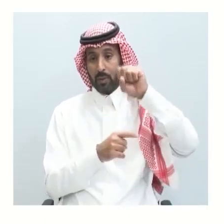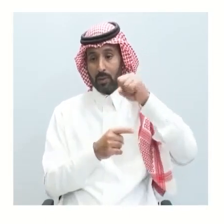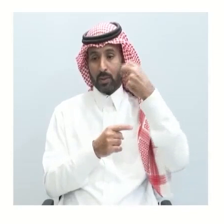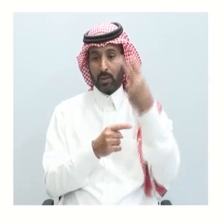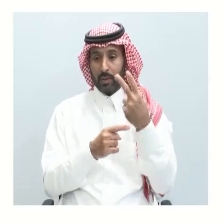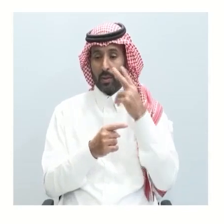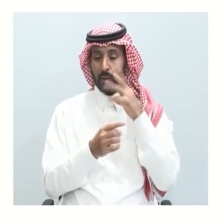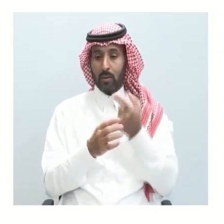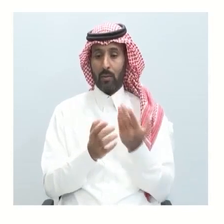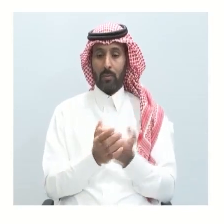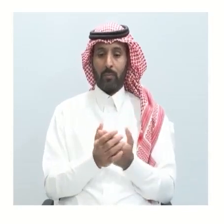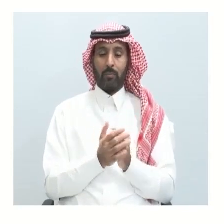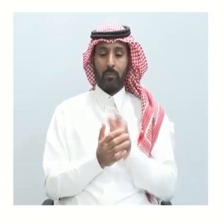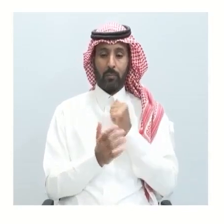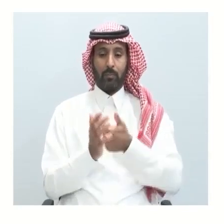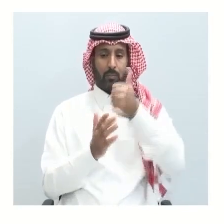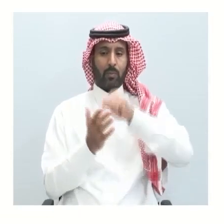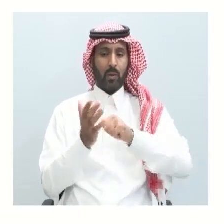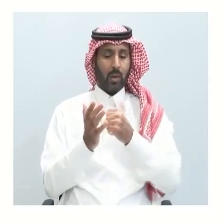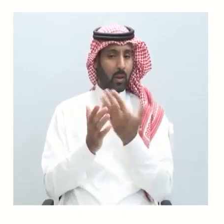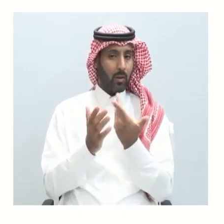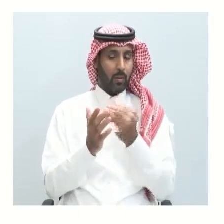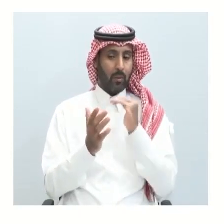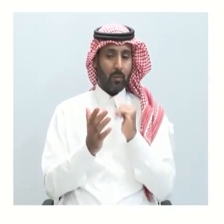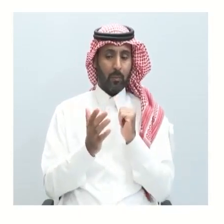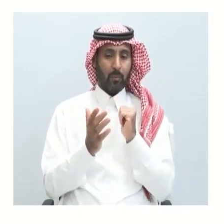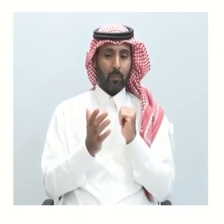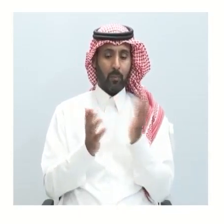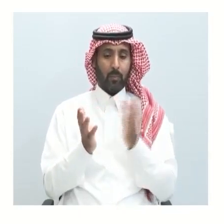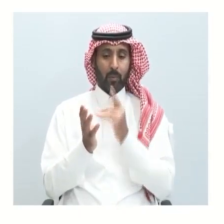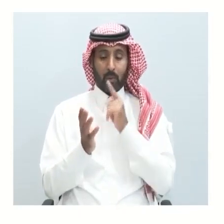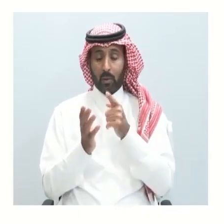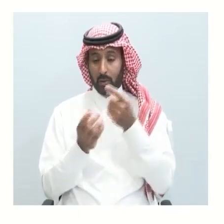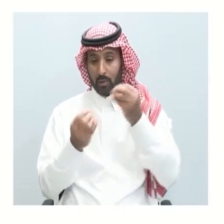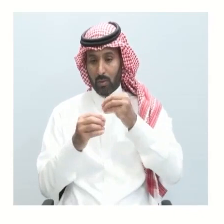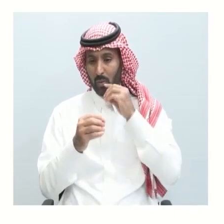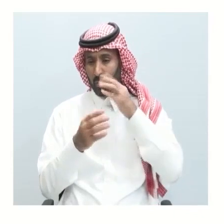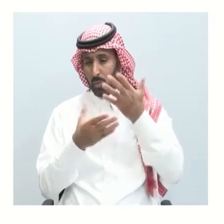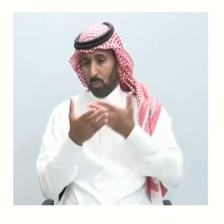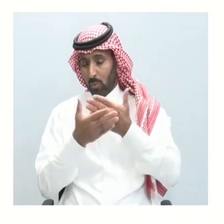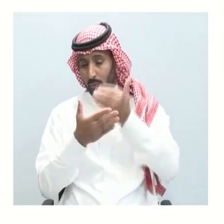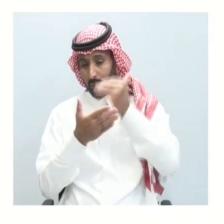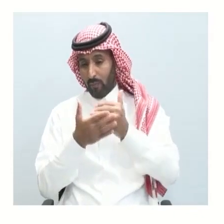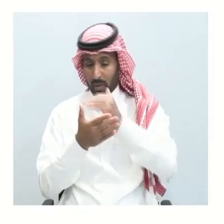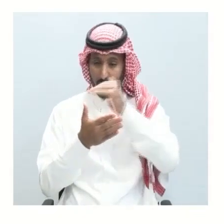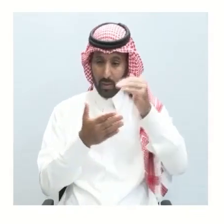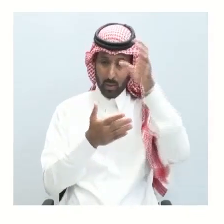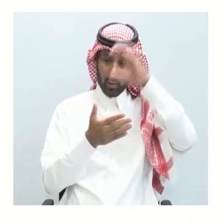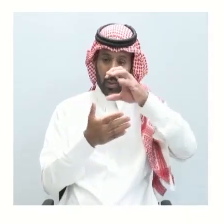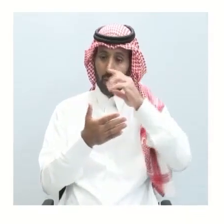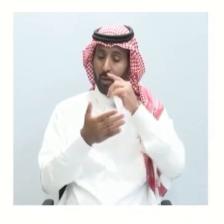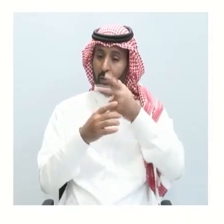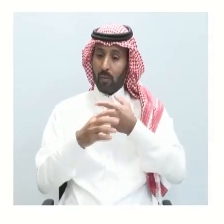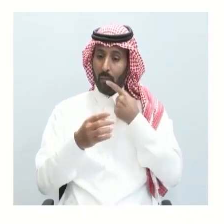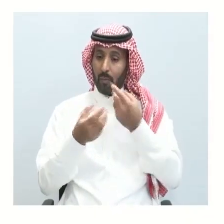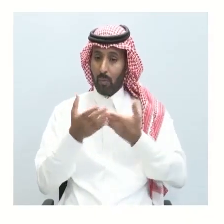معامله 2. إذا ما هي تقويم الإجابة؟ تركيز النواتج في البسط وتركيز المتفاعلات في المقام،